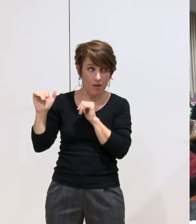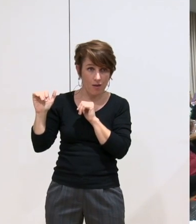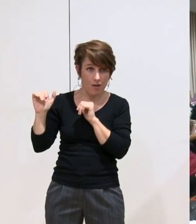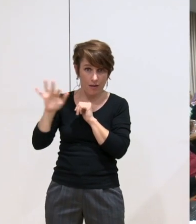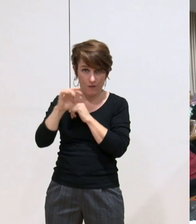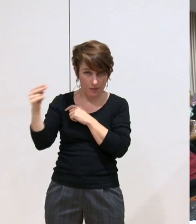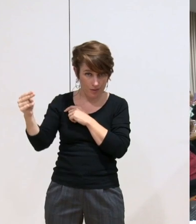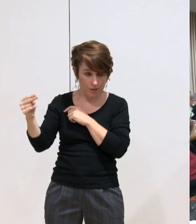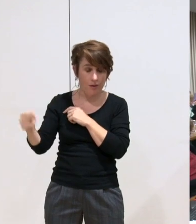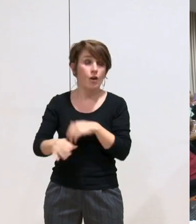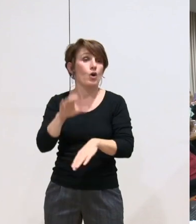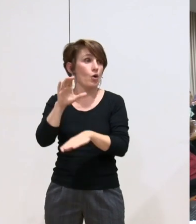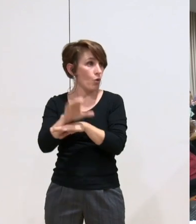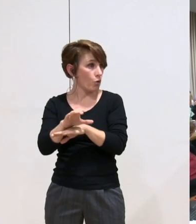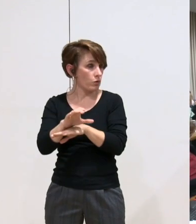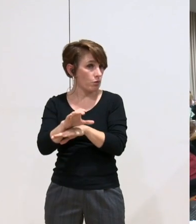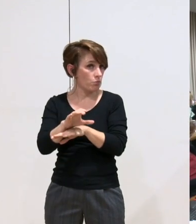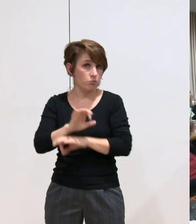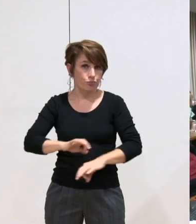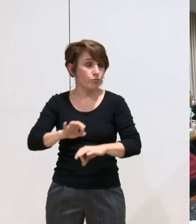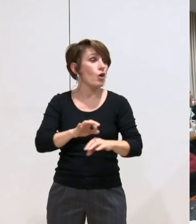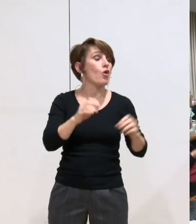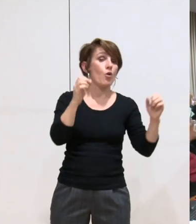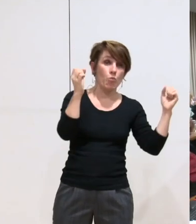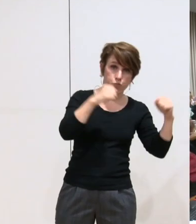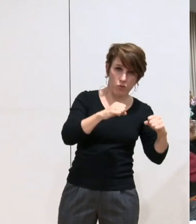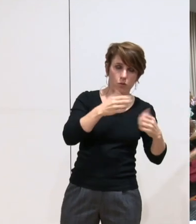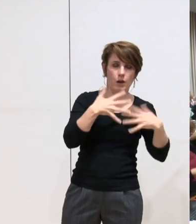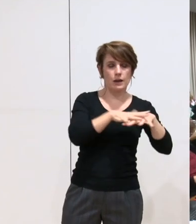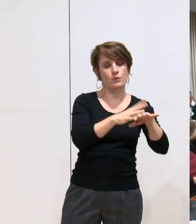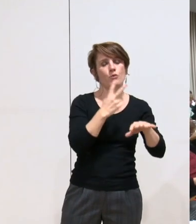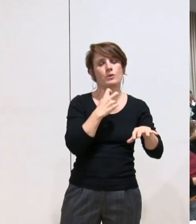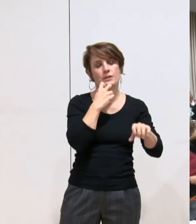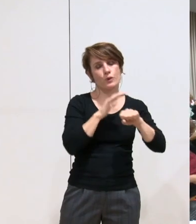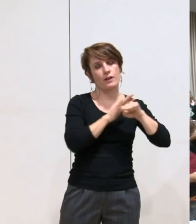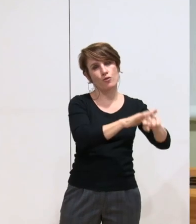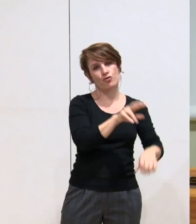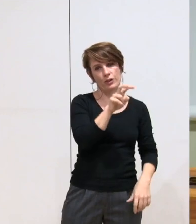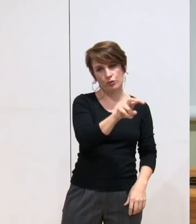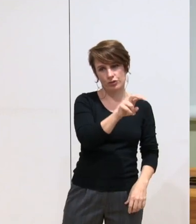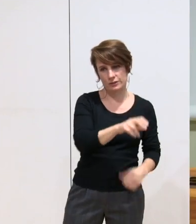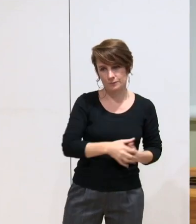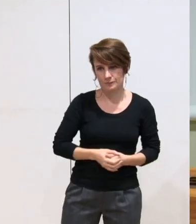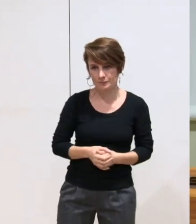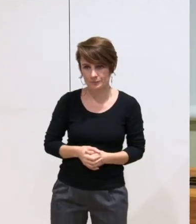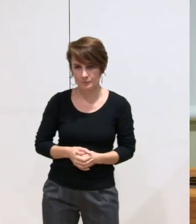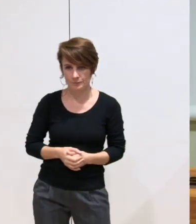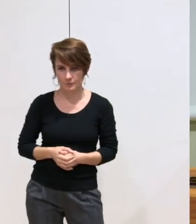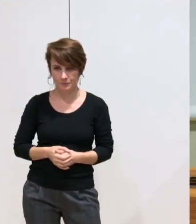Front National, qui vote contre ? Non, qui vote pour ? Rassemblement citoyen de la gauche et les écologistes.